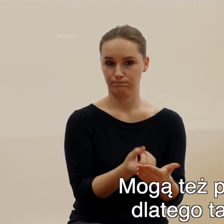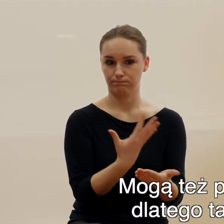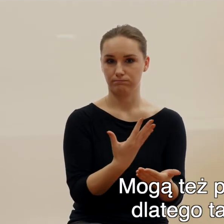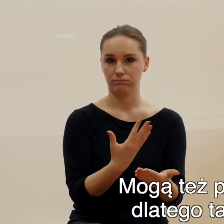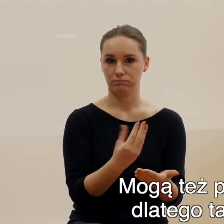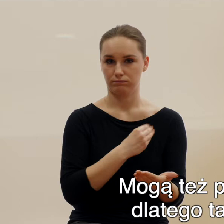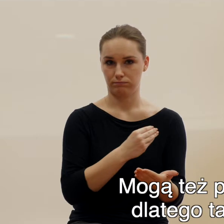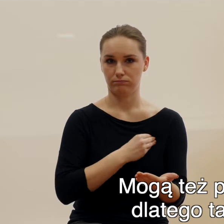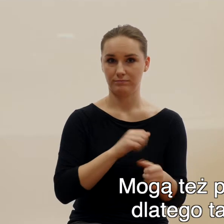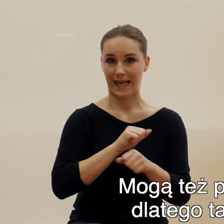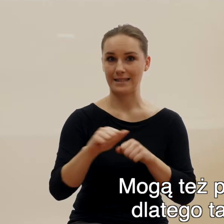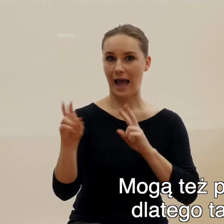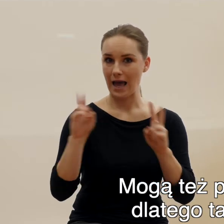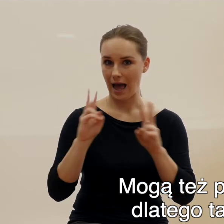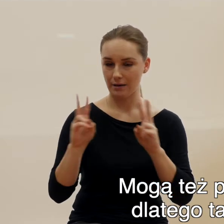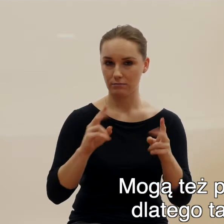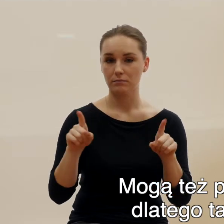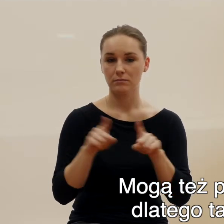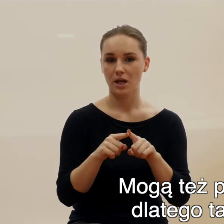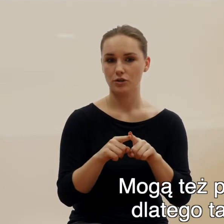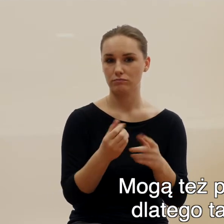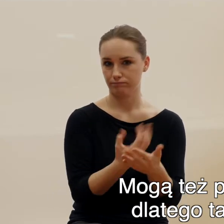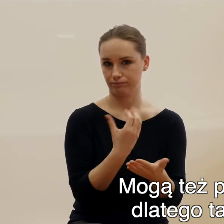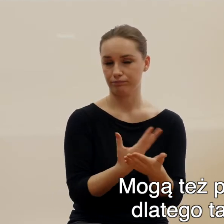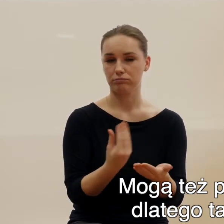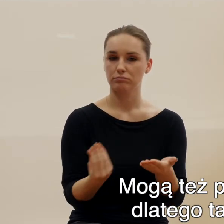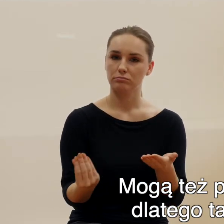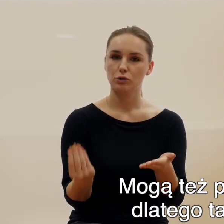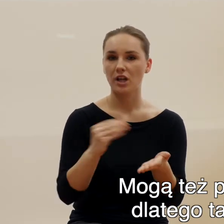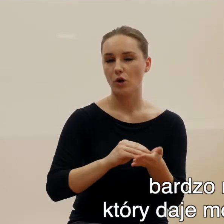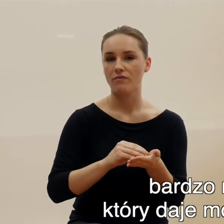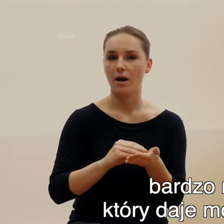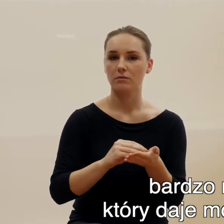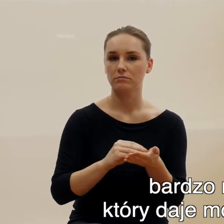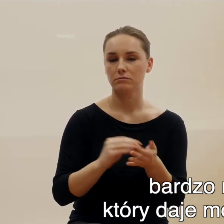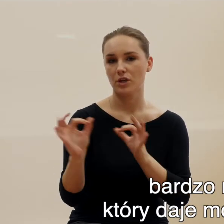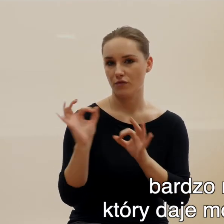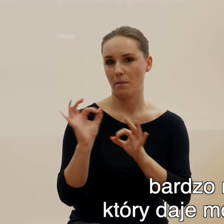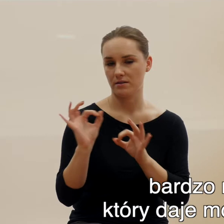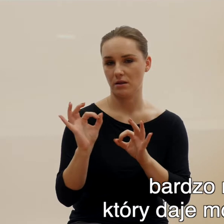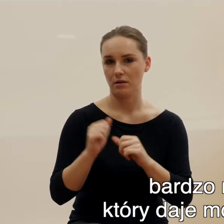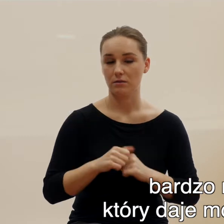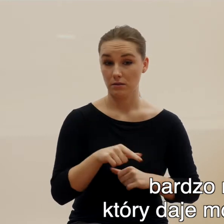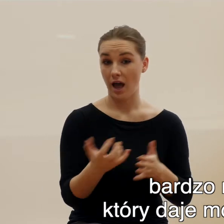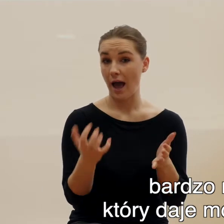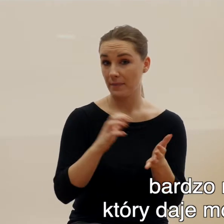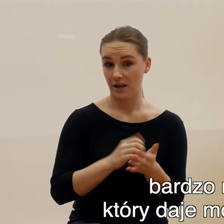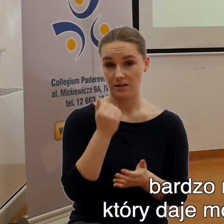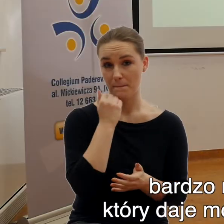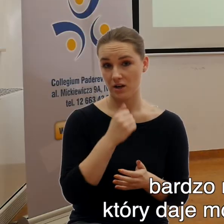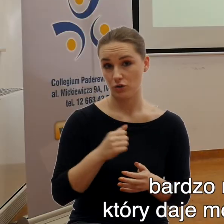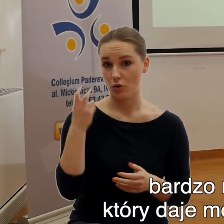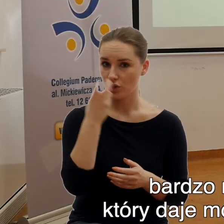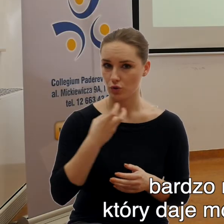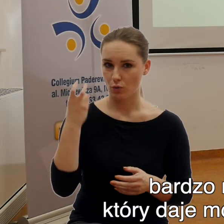komunikaty, dlatego taka aplikacja jest bardzo interesującym, bardzo nowatorskim, ciekawym narzędziem, które daje